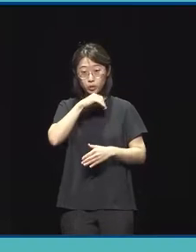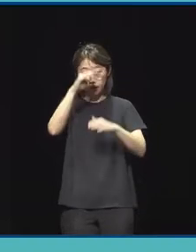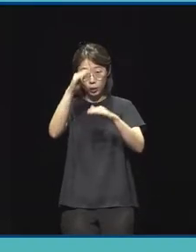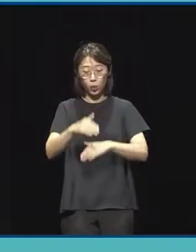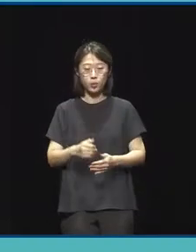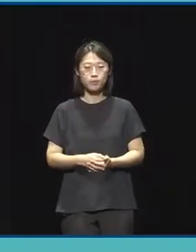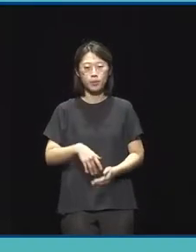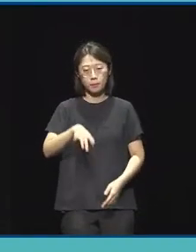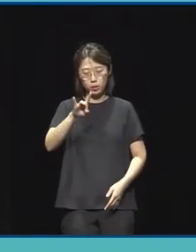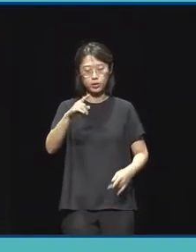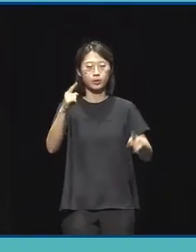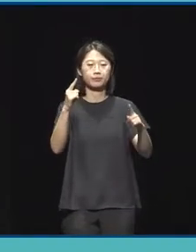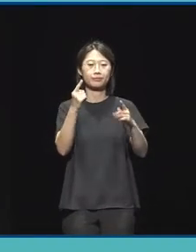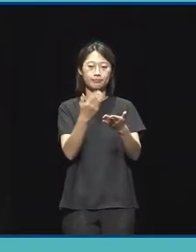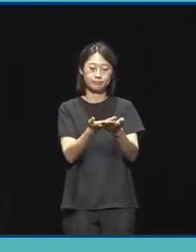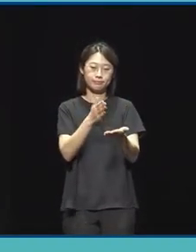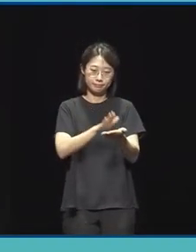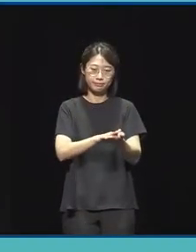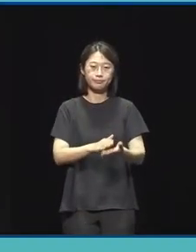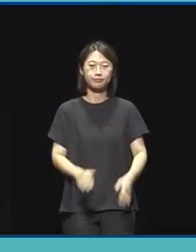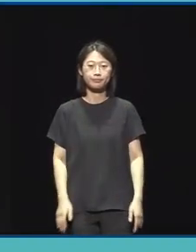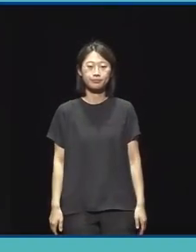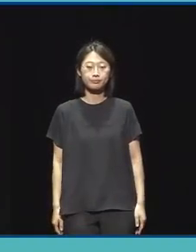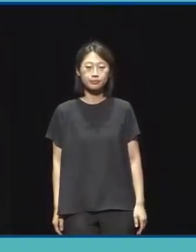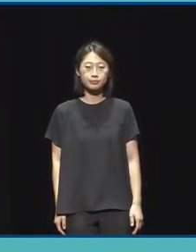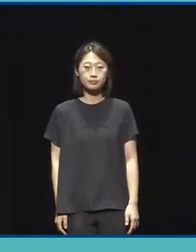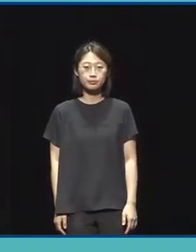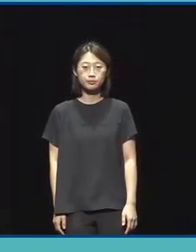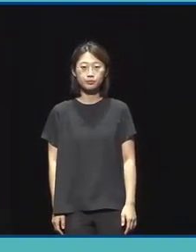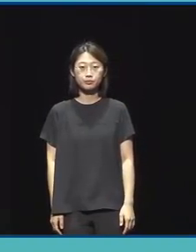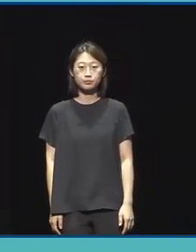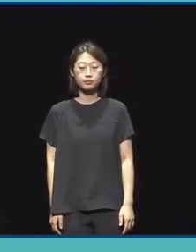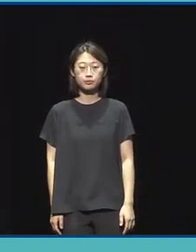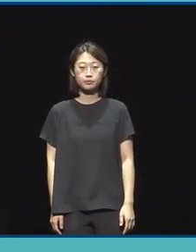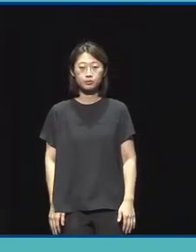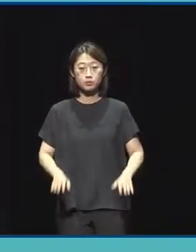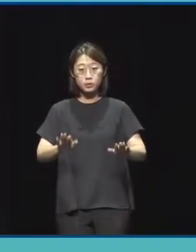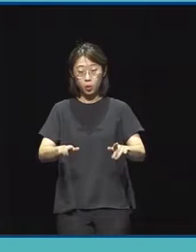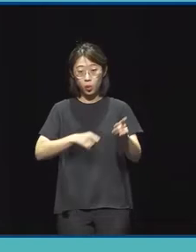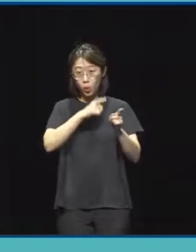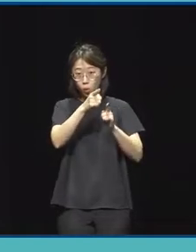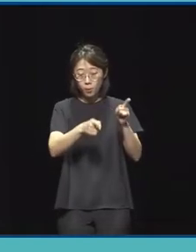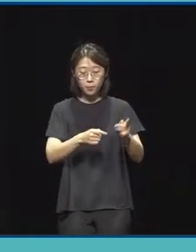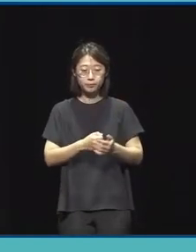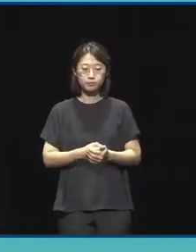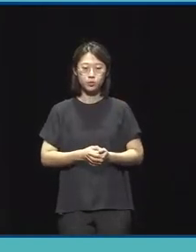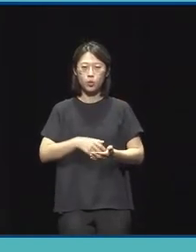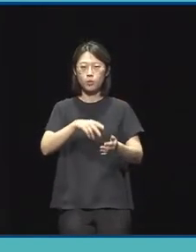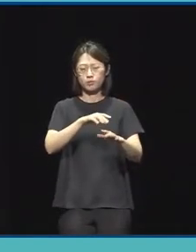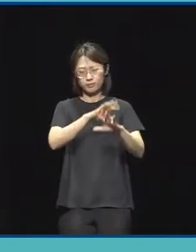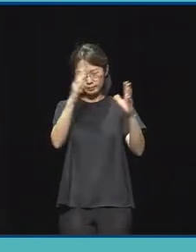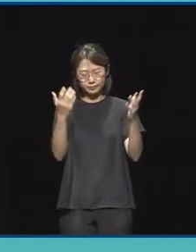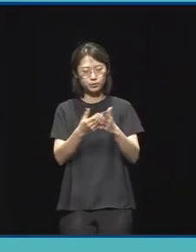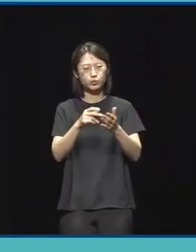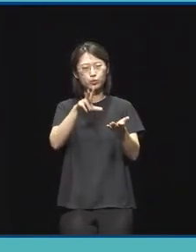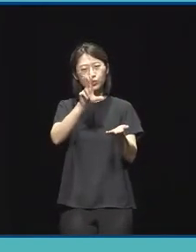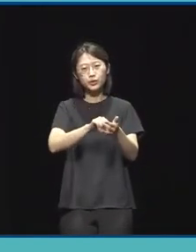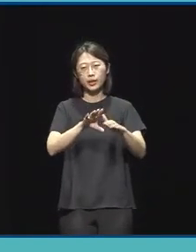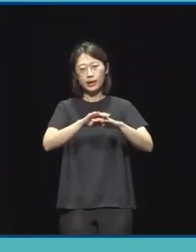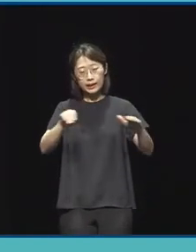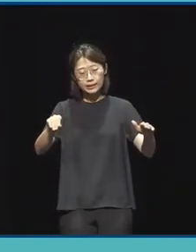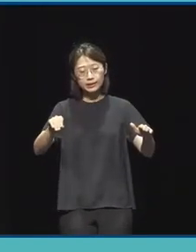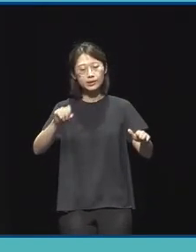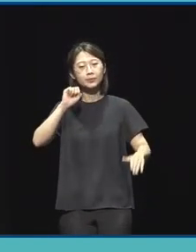우선적으로 개선하고자 하였습니다 이번 공모를 통해 모든 문제점을 해결할 수는